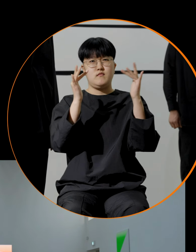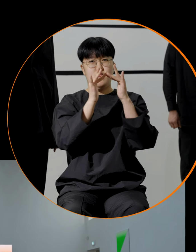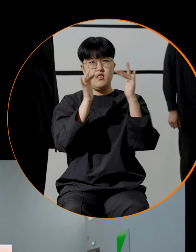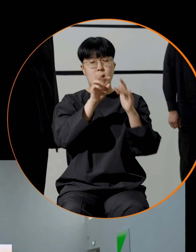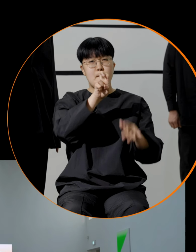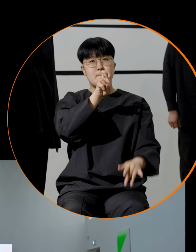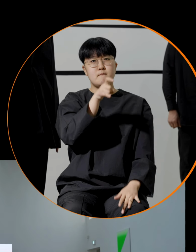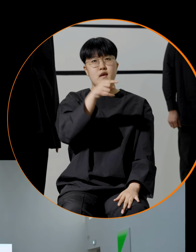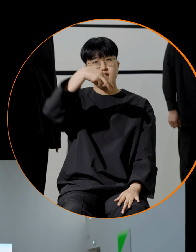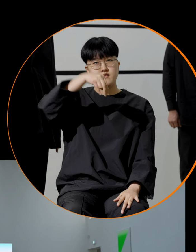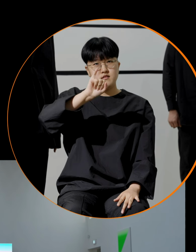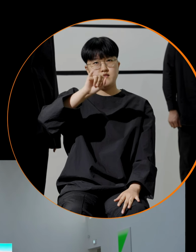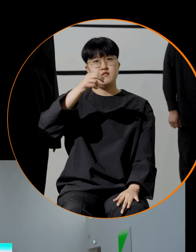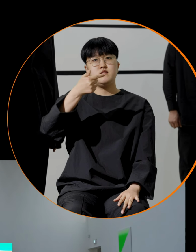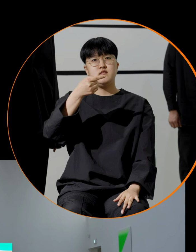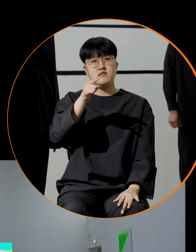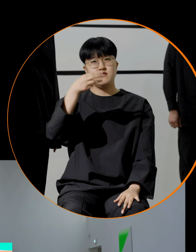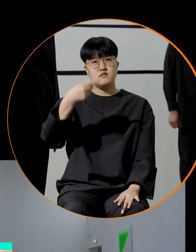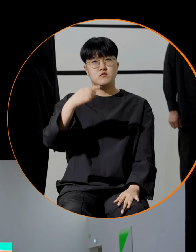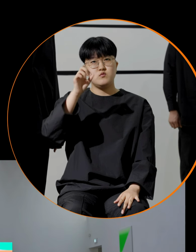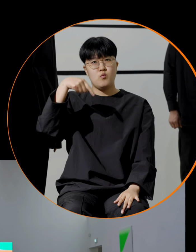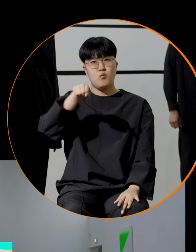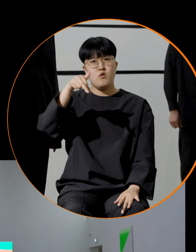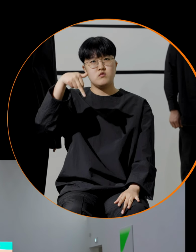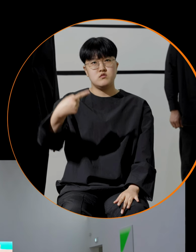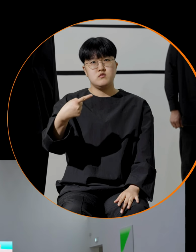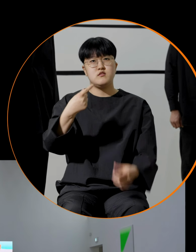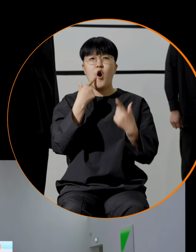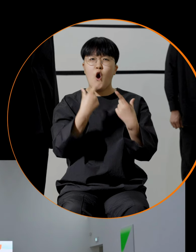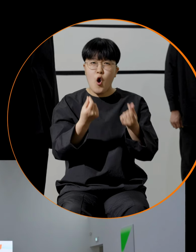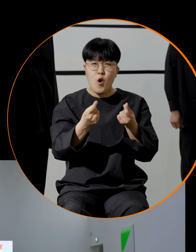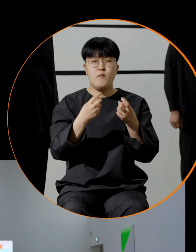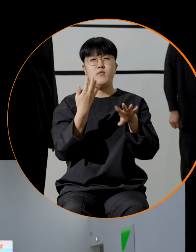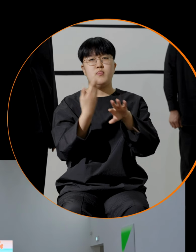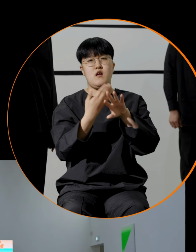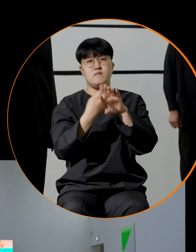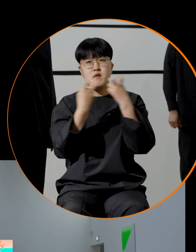대안적인 접근을 가능하게 하는 커뮤니티 기술 활동가들이 있어요.